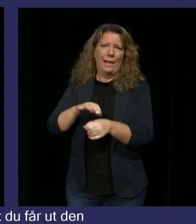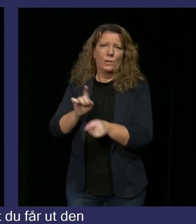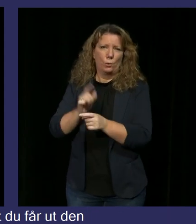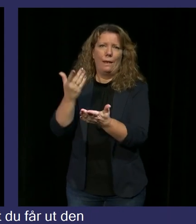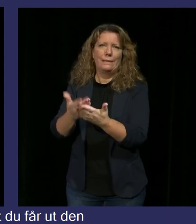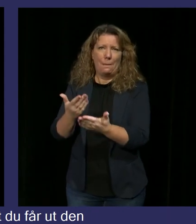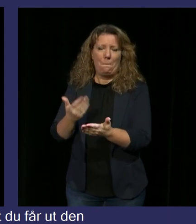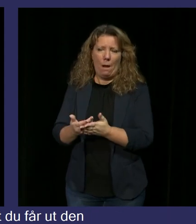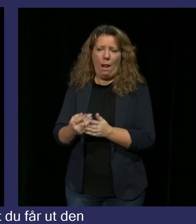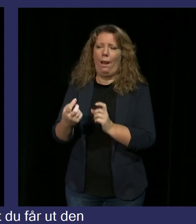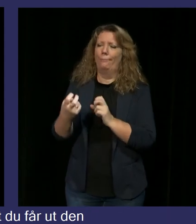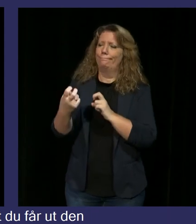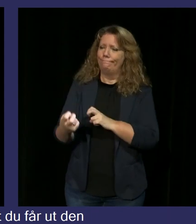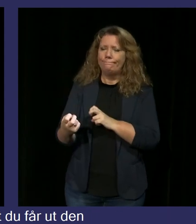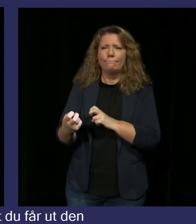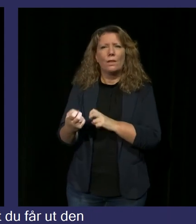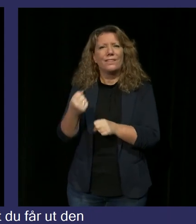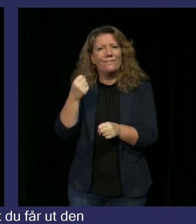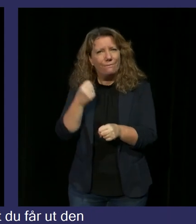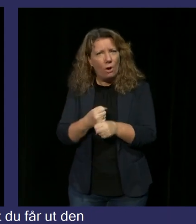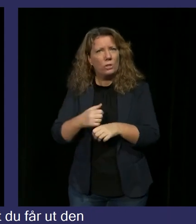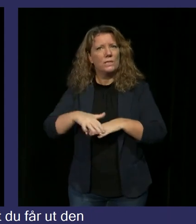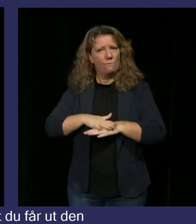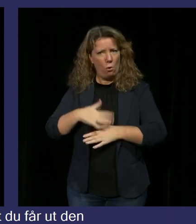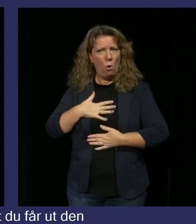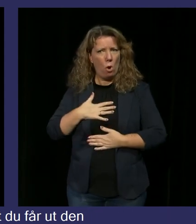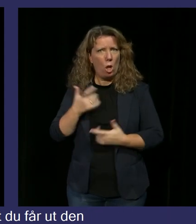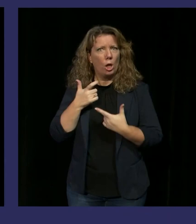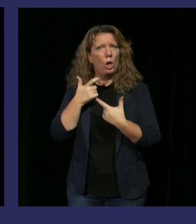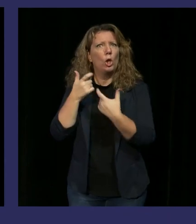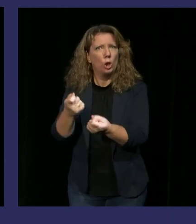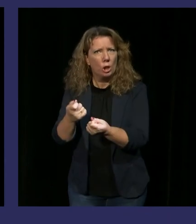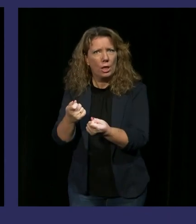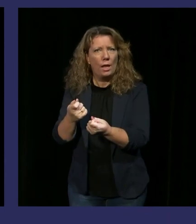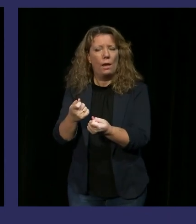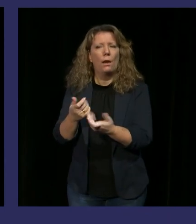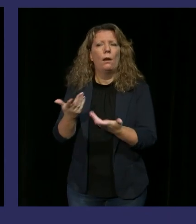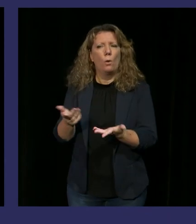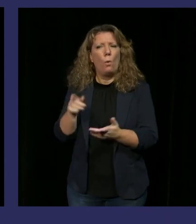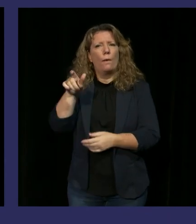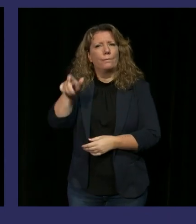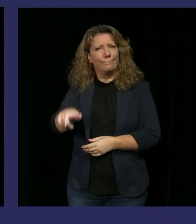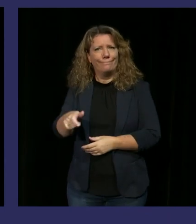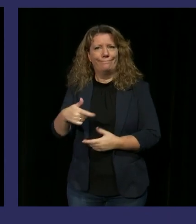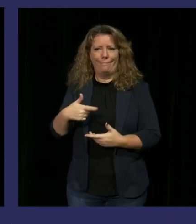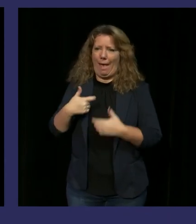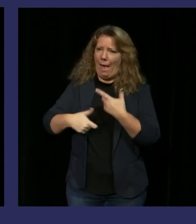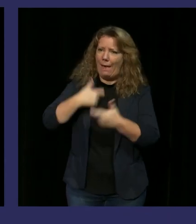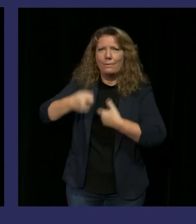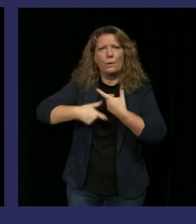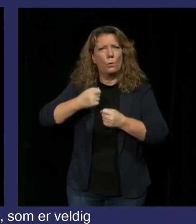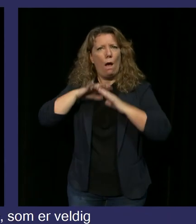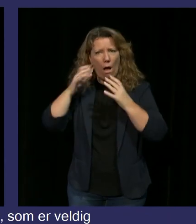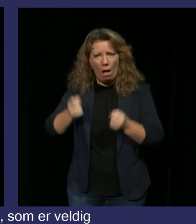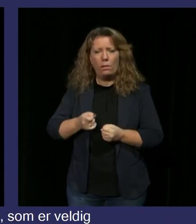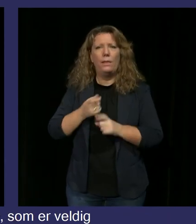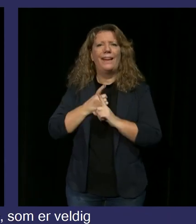føler at du blir lyttet til, at du får ut en informasjon som kan være relevant I forhold til din sykdomshistorie.